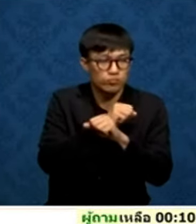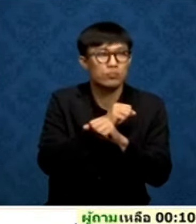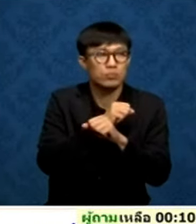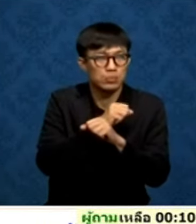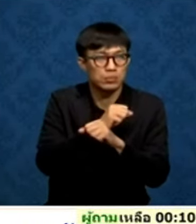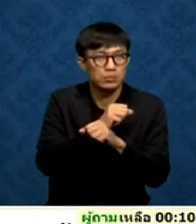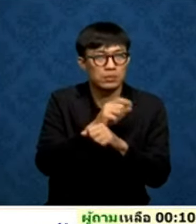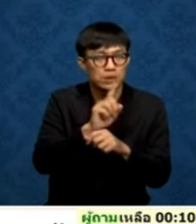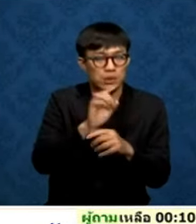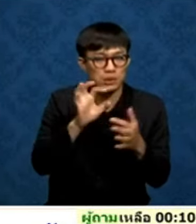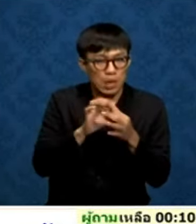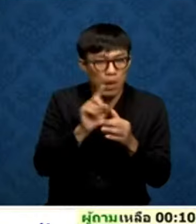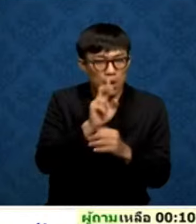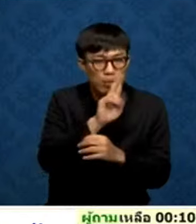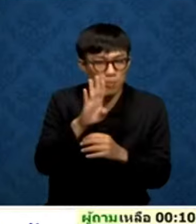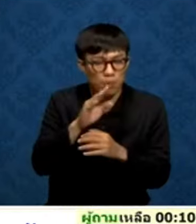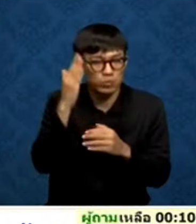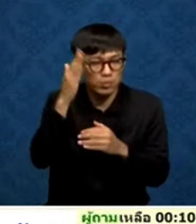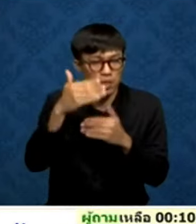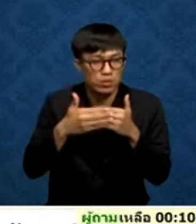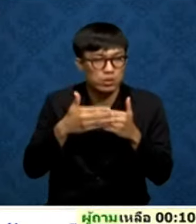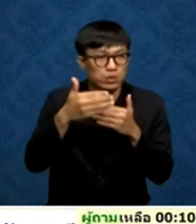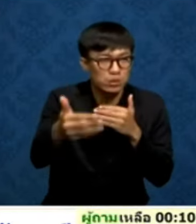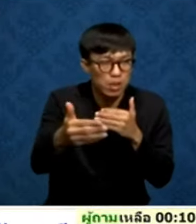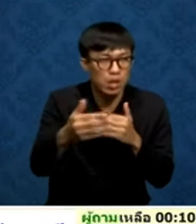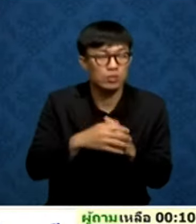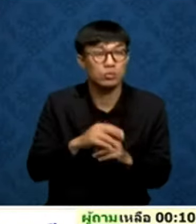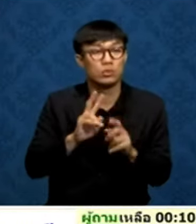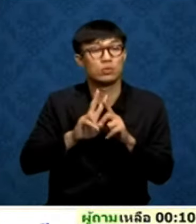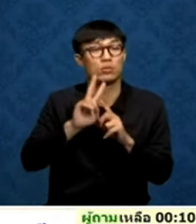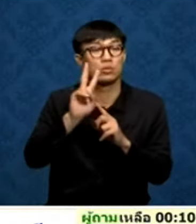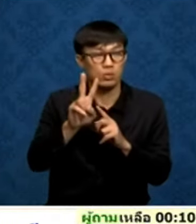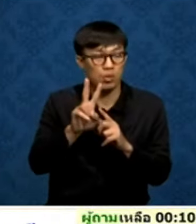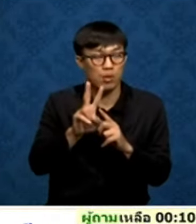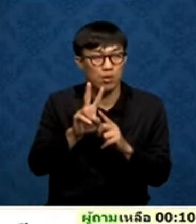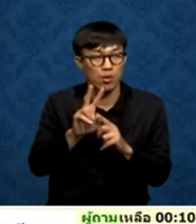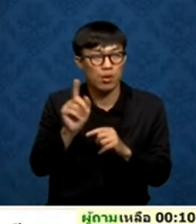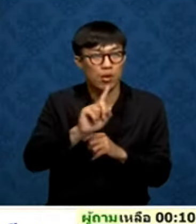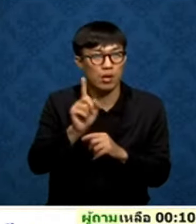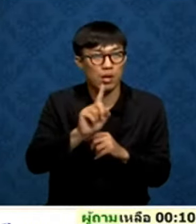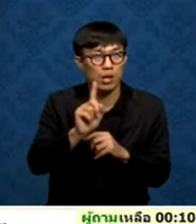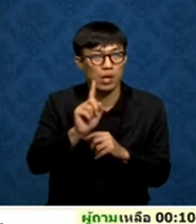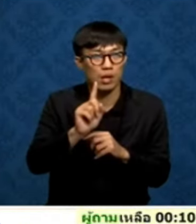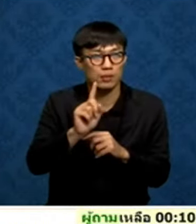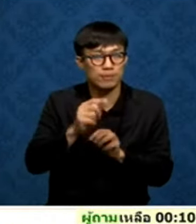วระยะนี้ใช้คนกับไฟธรรมดาได้เรื่องที่2ก็คือเรื่อง high skill